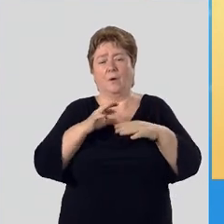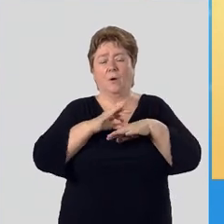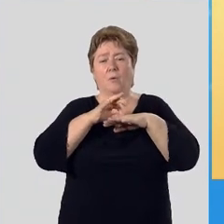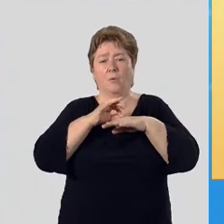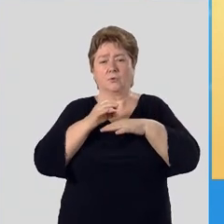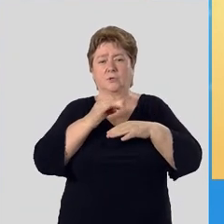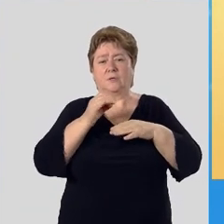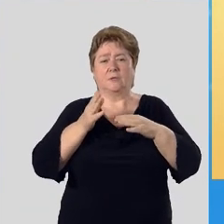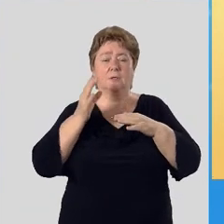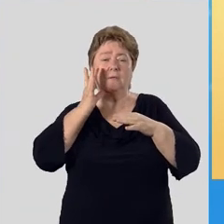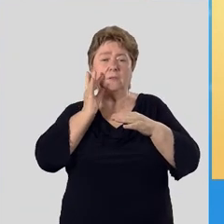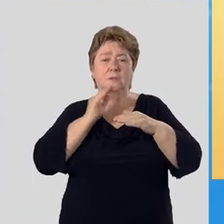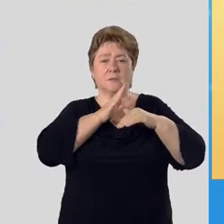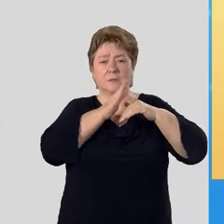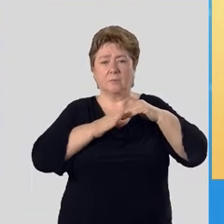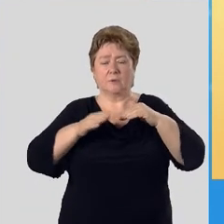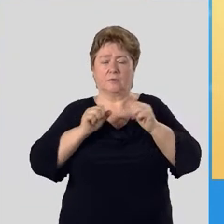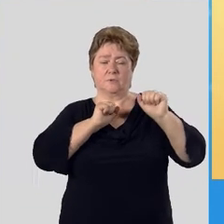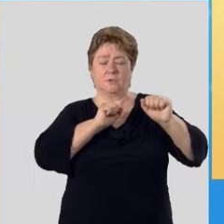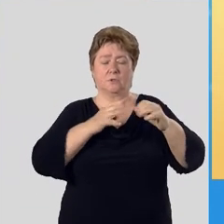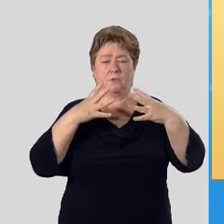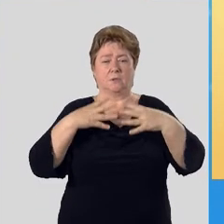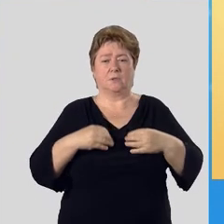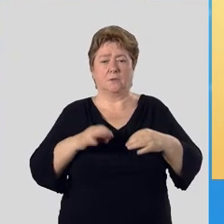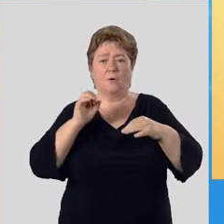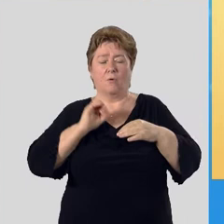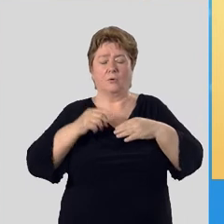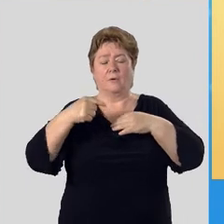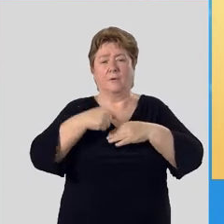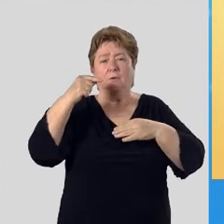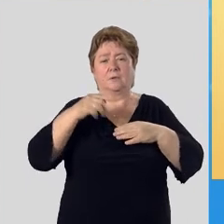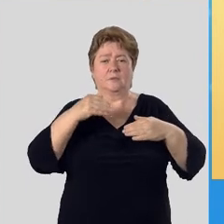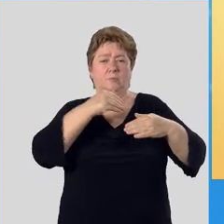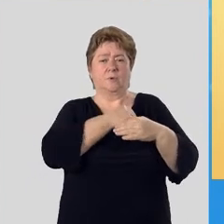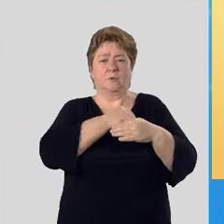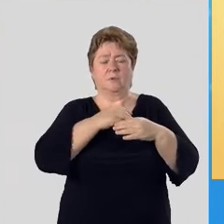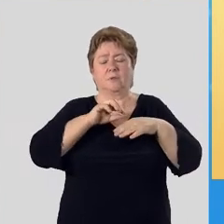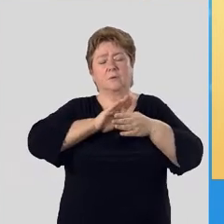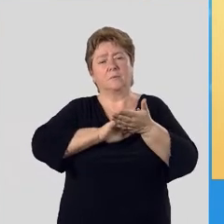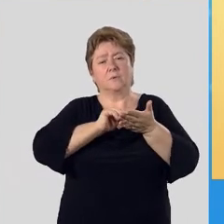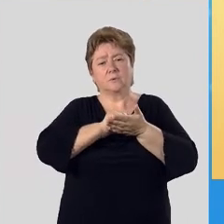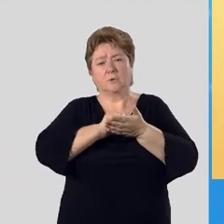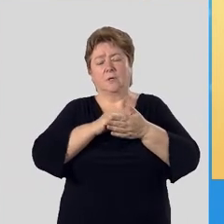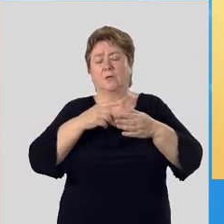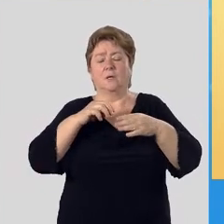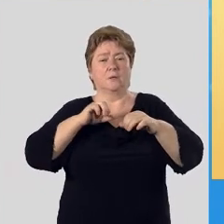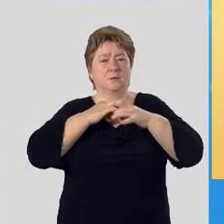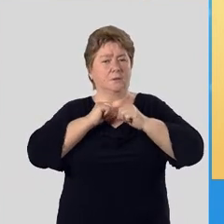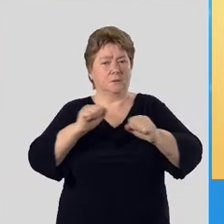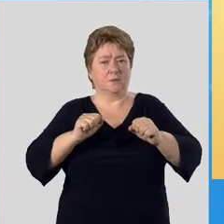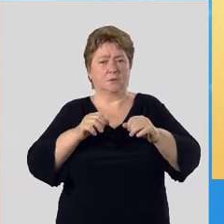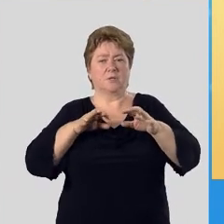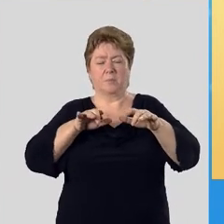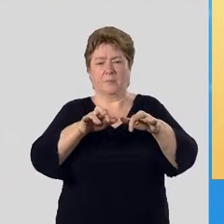Кожный и слизистый покров защищает организм от воздействия температуры, повреждений и позволяют